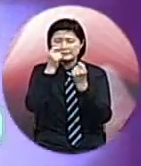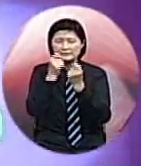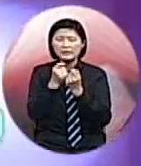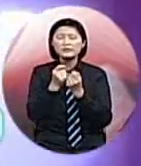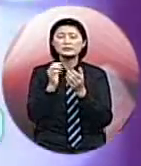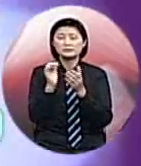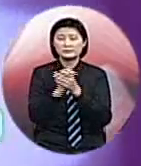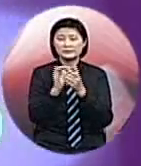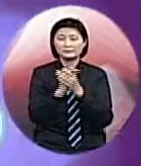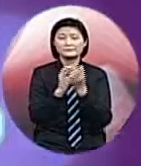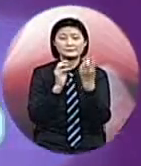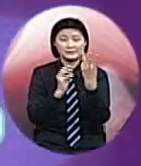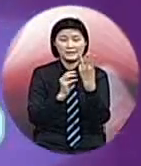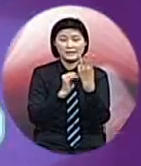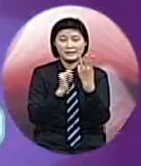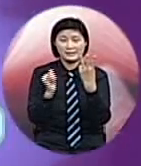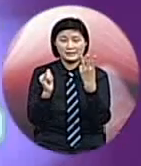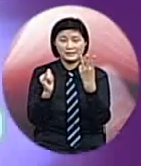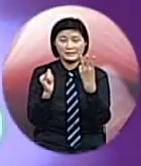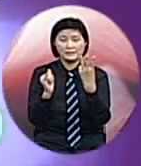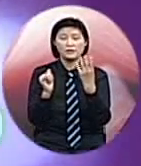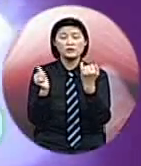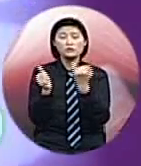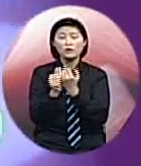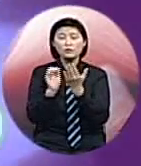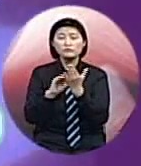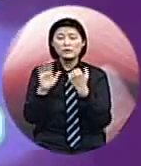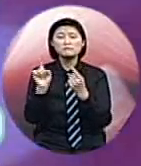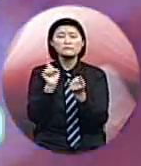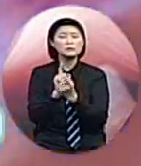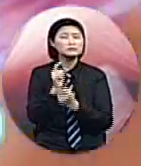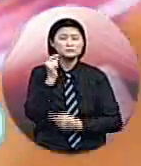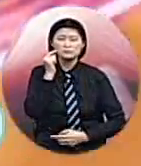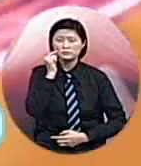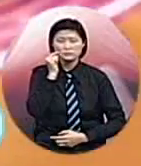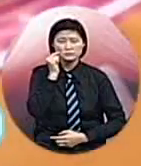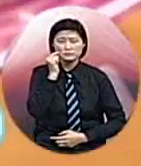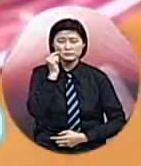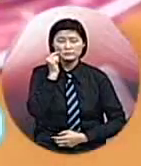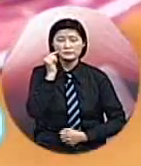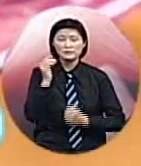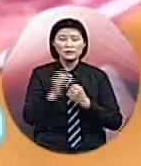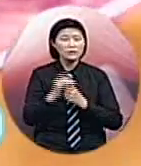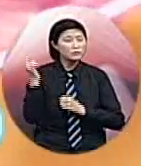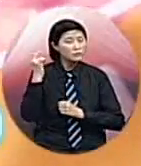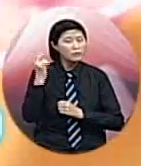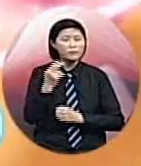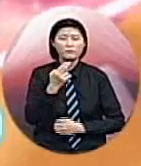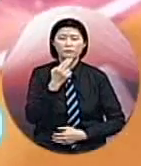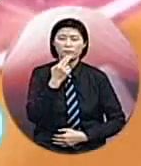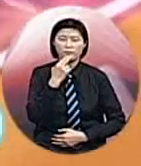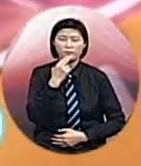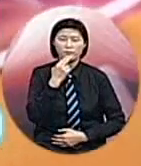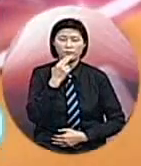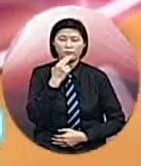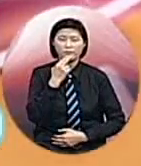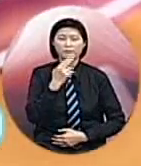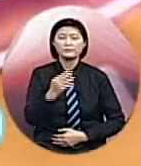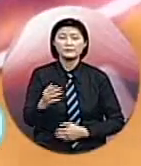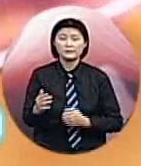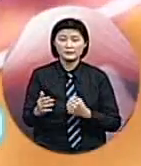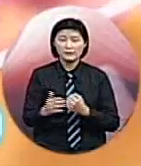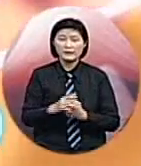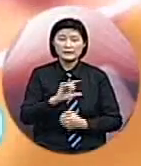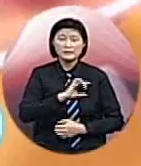세 명이 있는데 네. 결혼한 이후로 저 아주 만나보지를 못했어요. 예. 소식조차 못 들어요. 네. 그래서